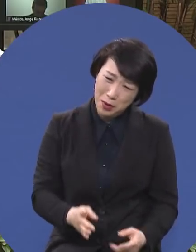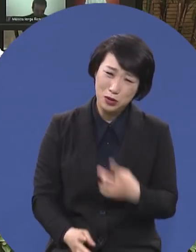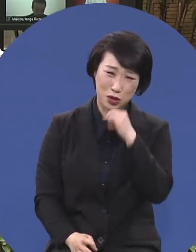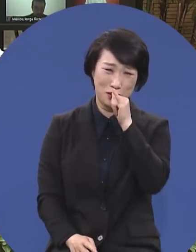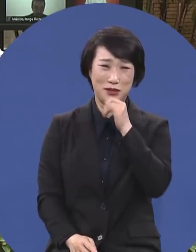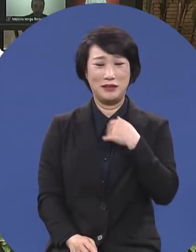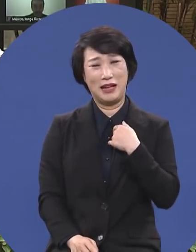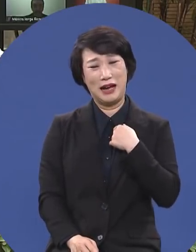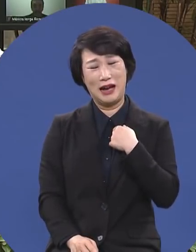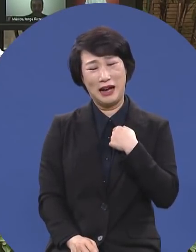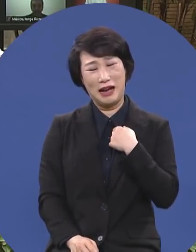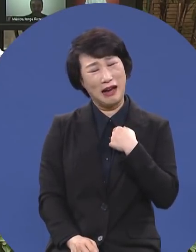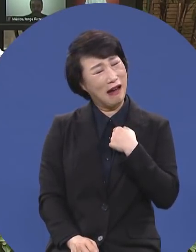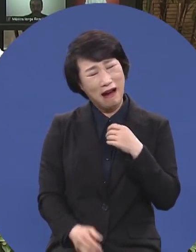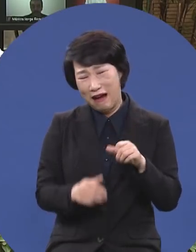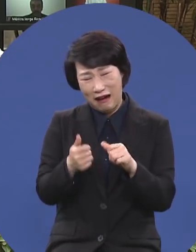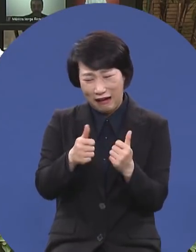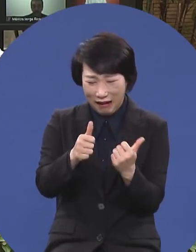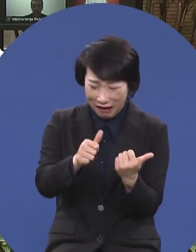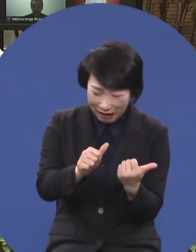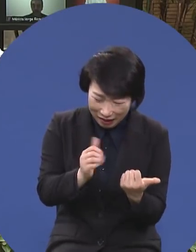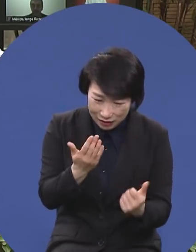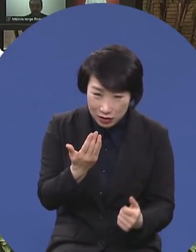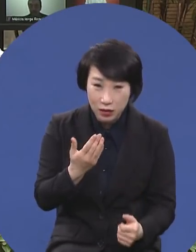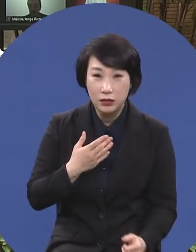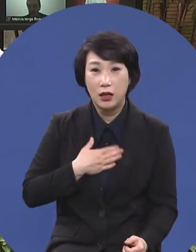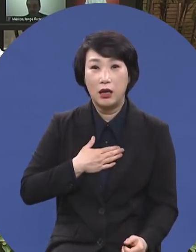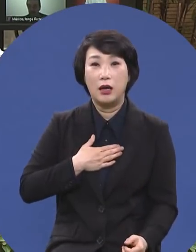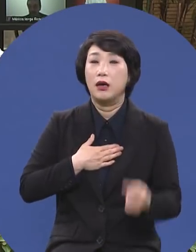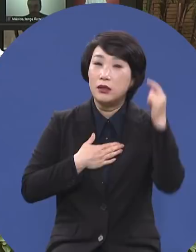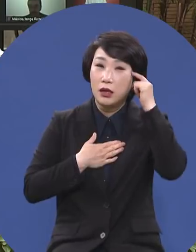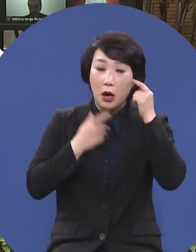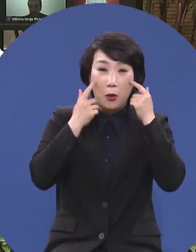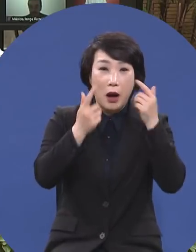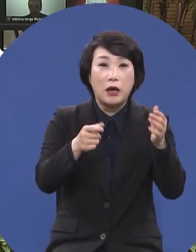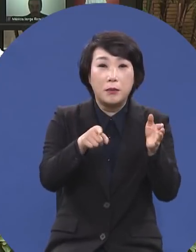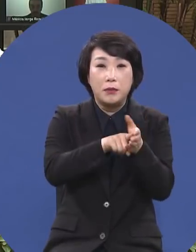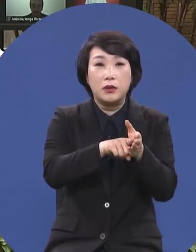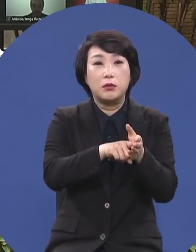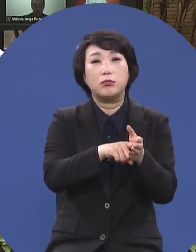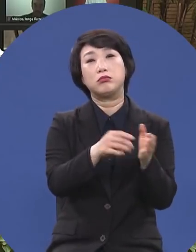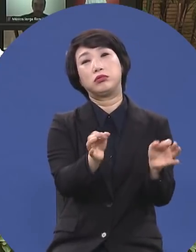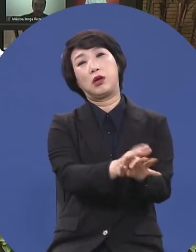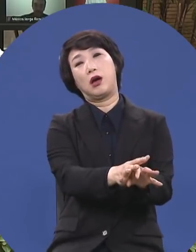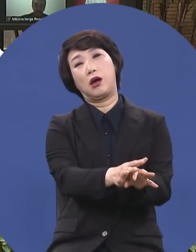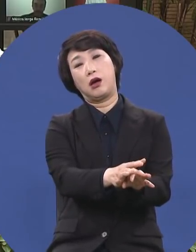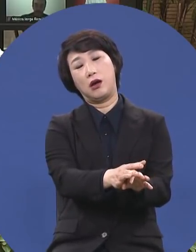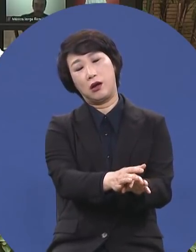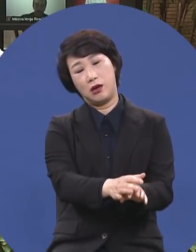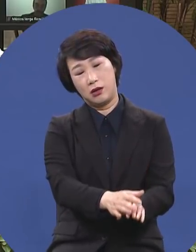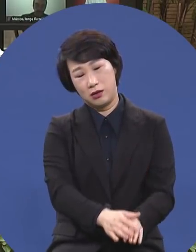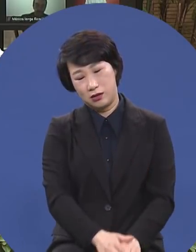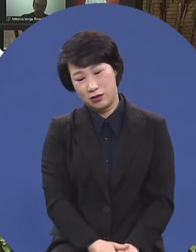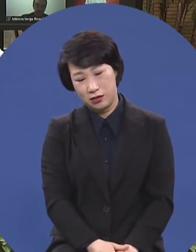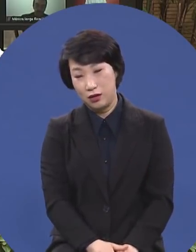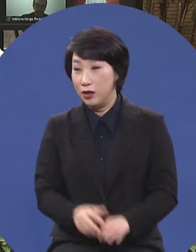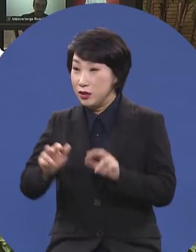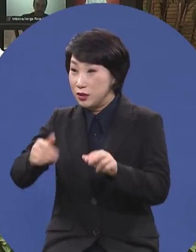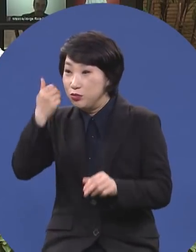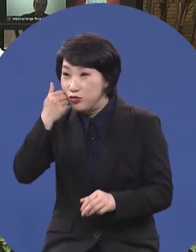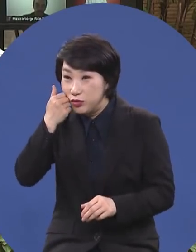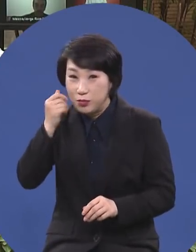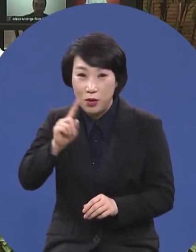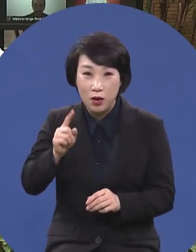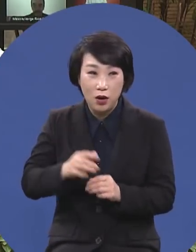다 죽게 되니까 내 확신이 무너져요. 지금은 누가